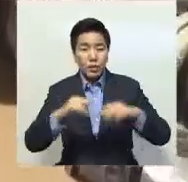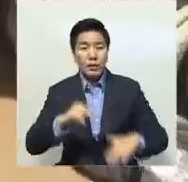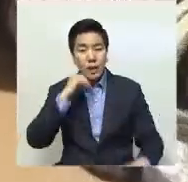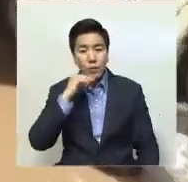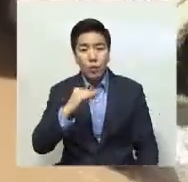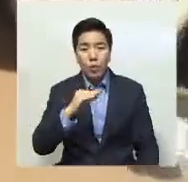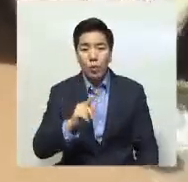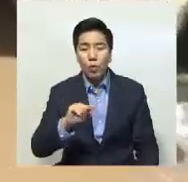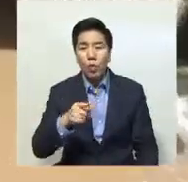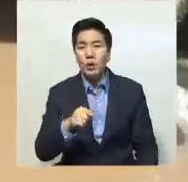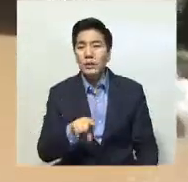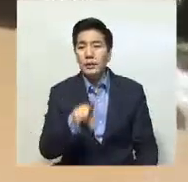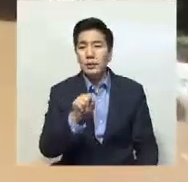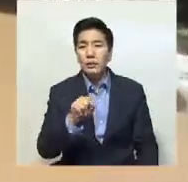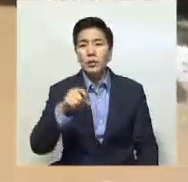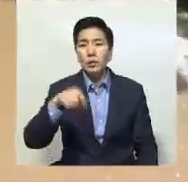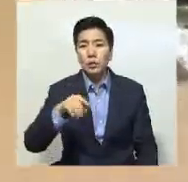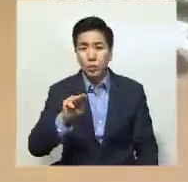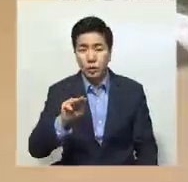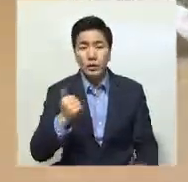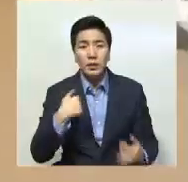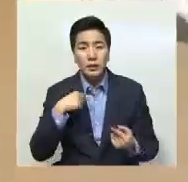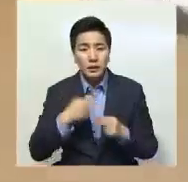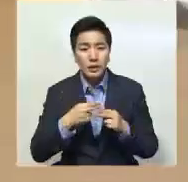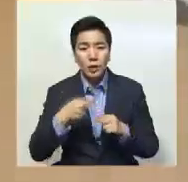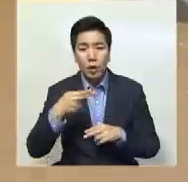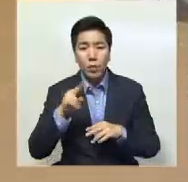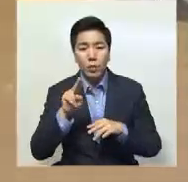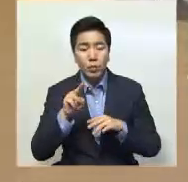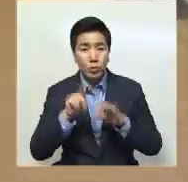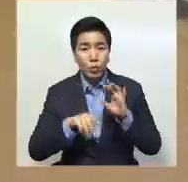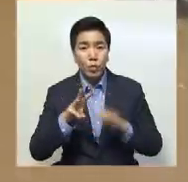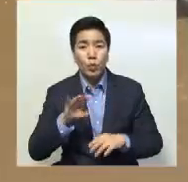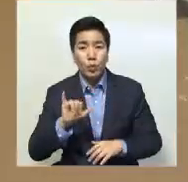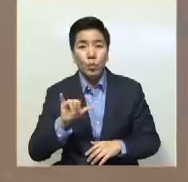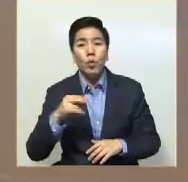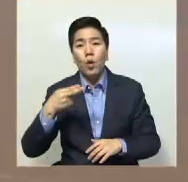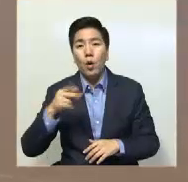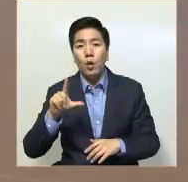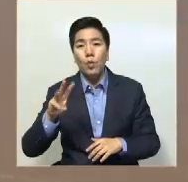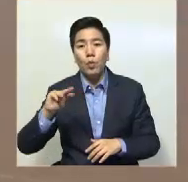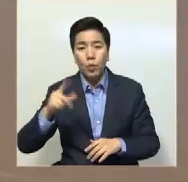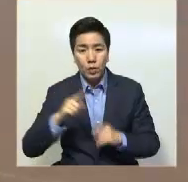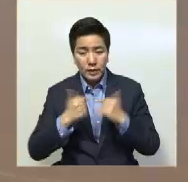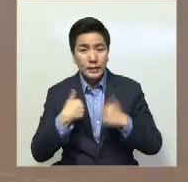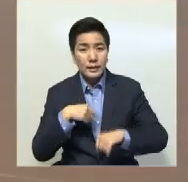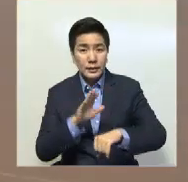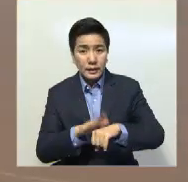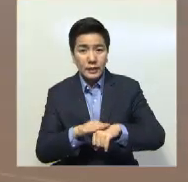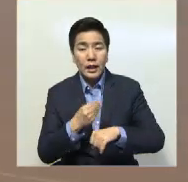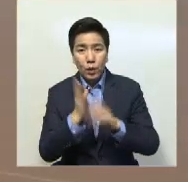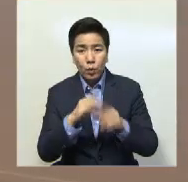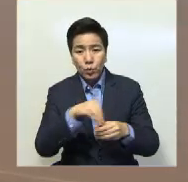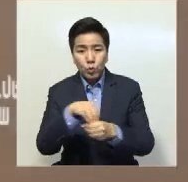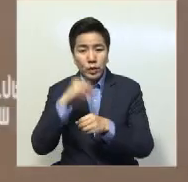ำโขงประมาณ20เซนติเมตรค่ะทางโครงการห้วยหลวงก็เลยเปิดประตูระบายน้ำภายในวันนี้นะคะแล้วมีการแจ้งเตือนให้ผู้ที่